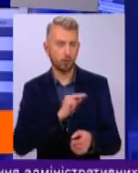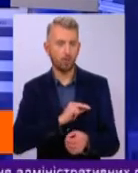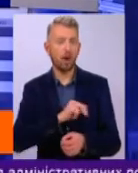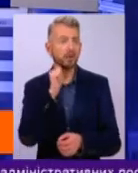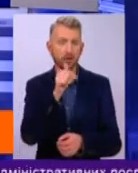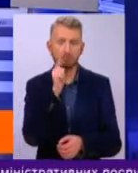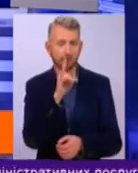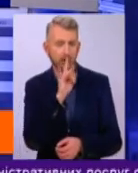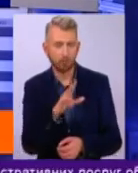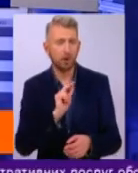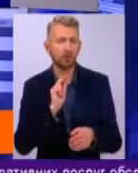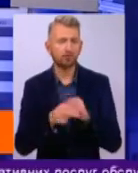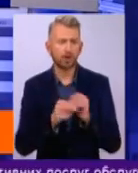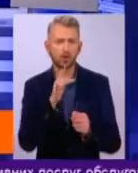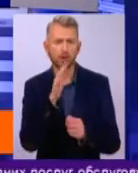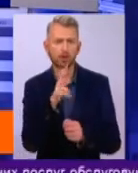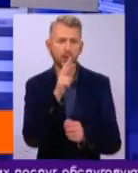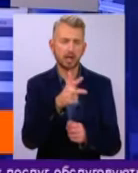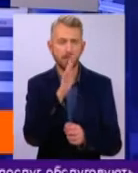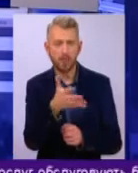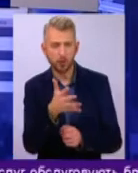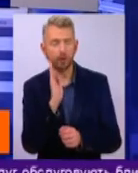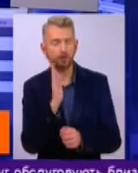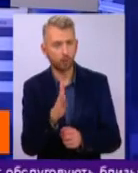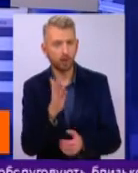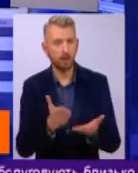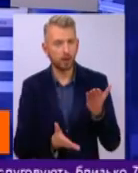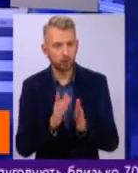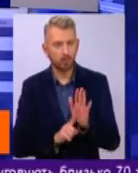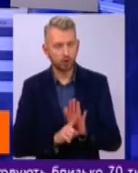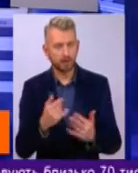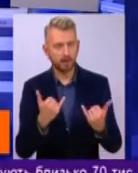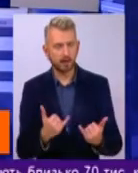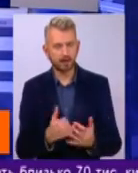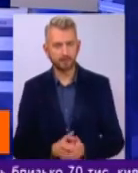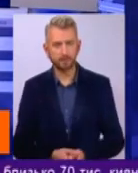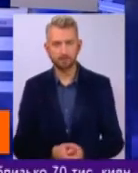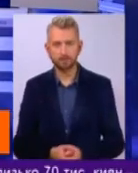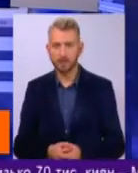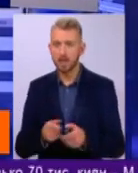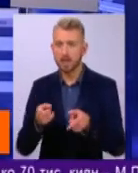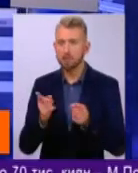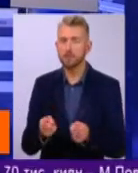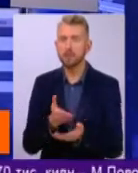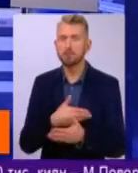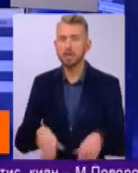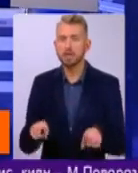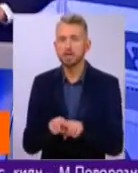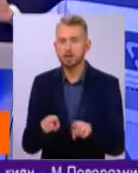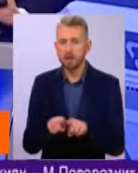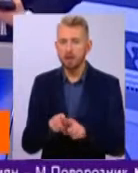її не буде. Через роки, 3-5 років буде, якщо починати зараз. Ну, насправді, ми так само,